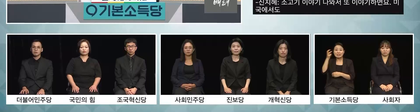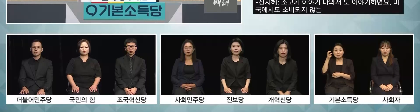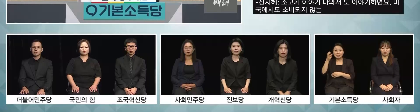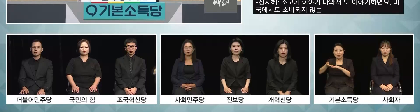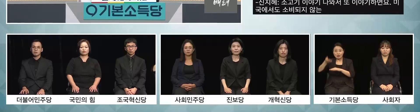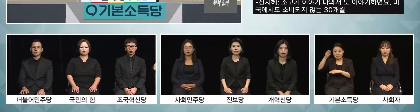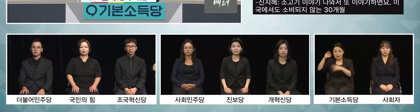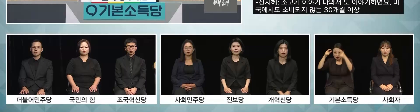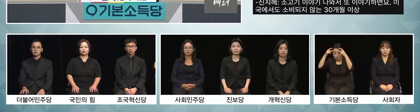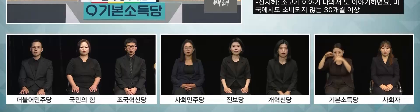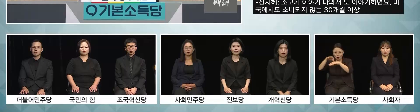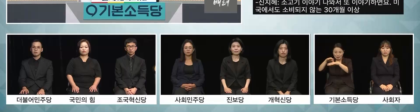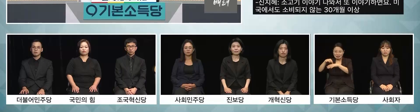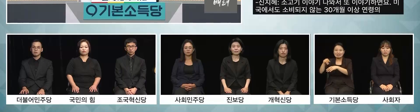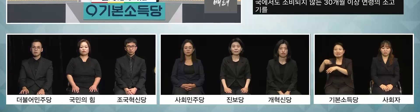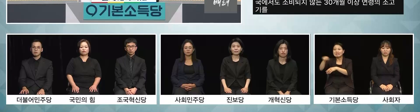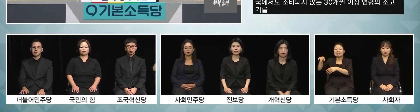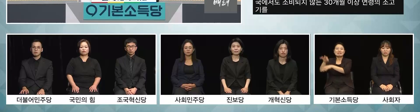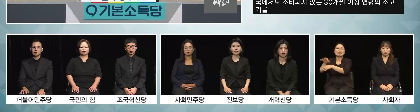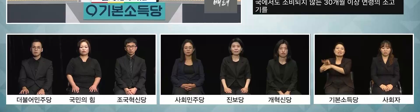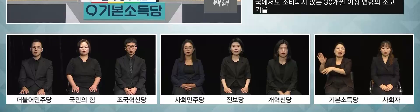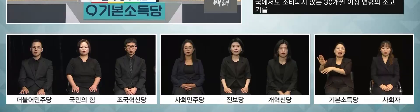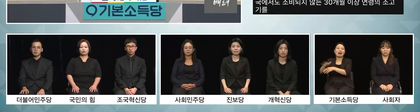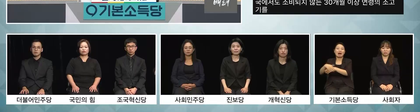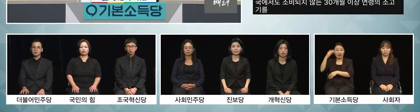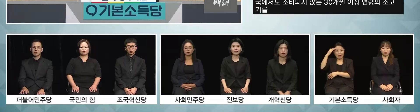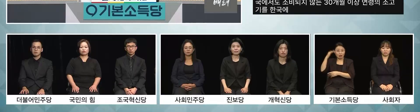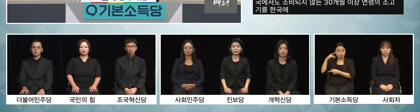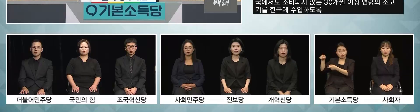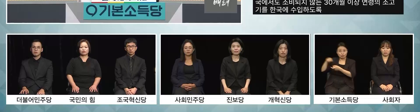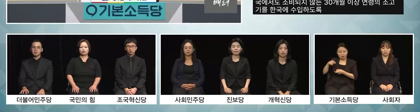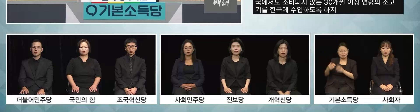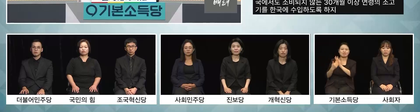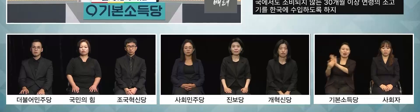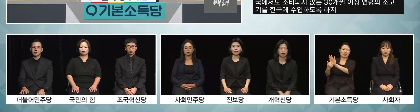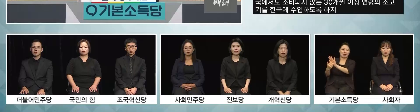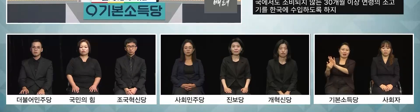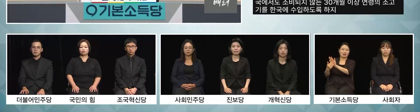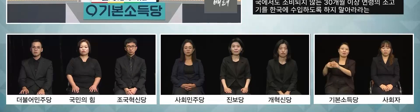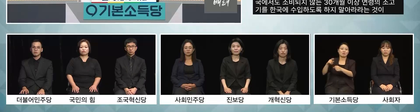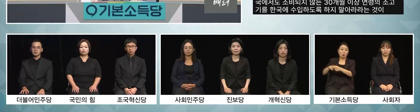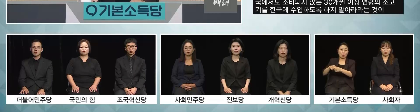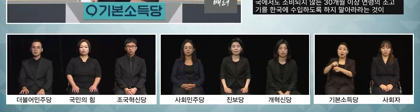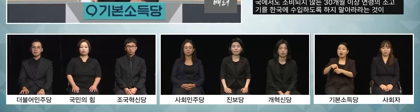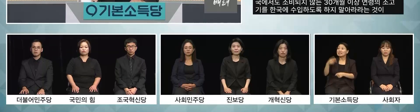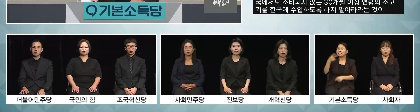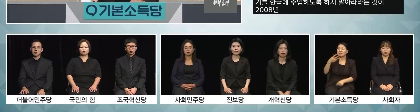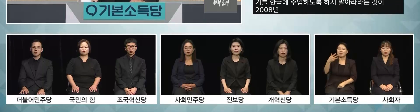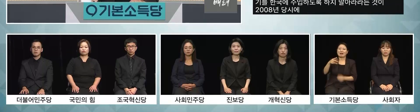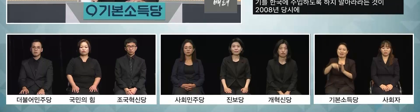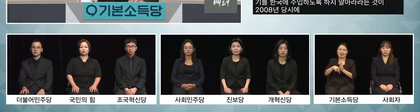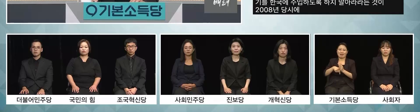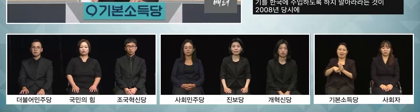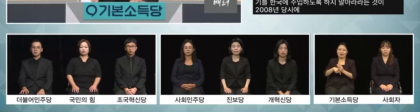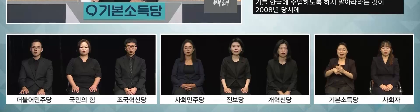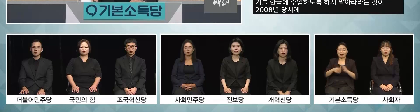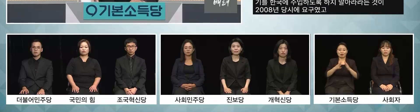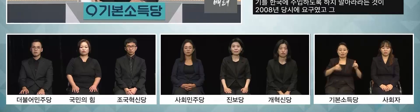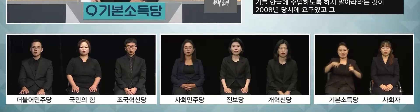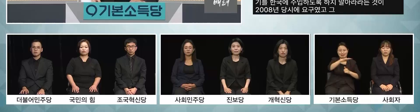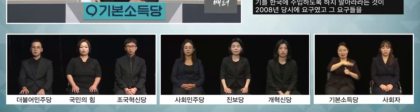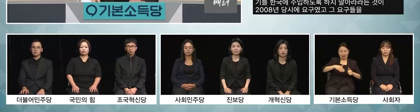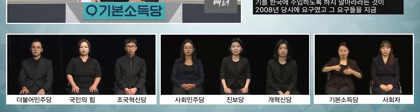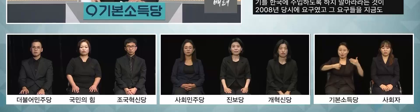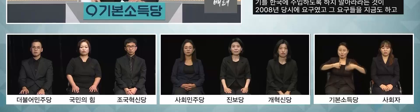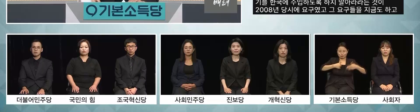이상 연령의 소고기를 한국에 수입하도록 하지 말아라라는 것이 2008년 당시의 요구였고 그 요구들을 지금도